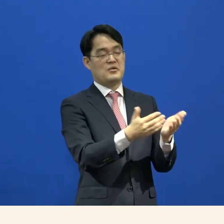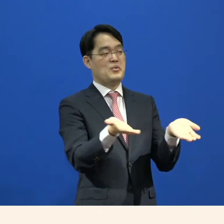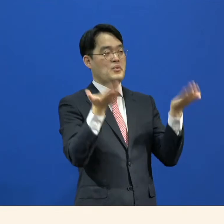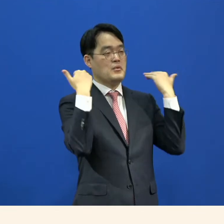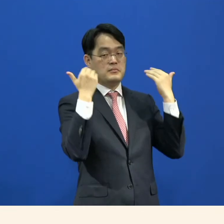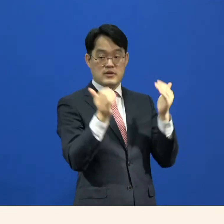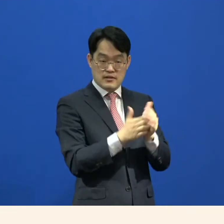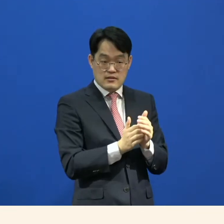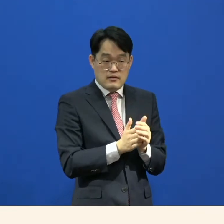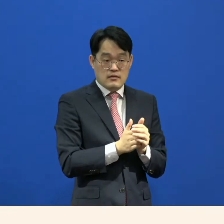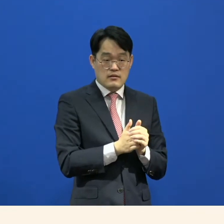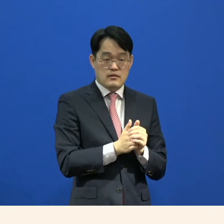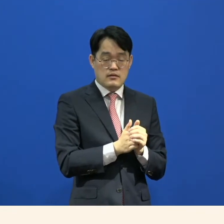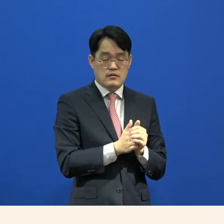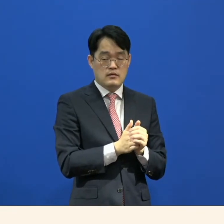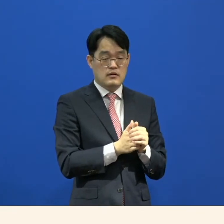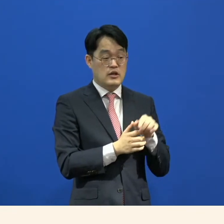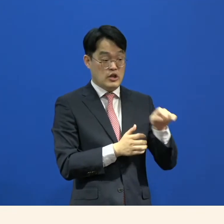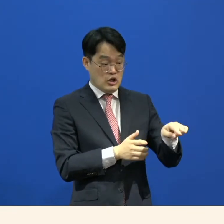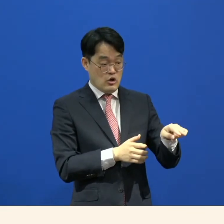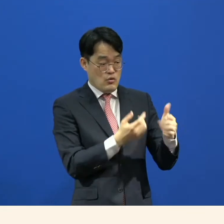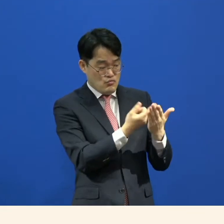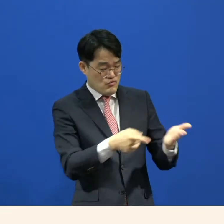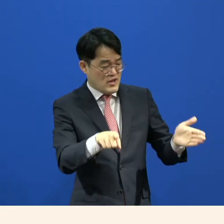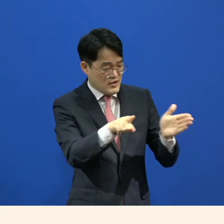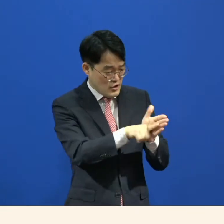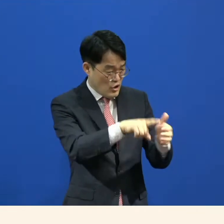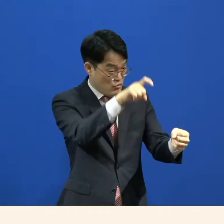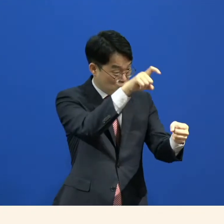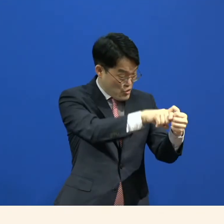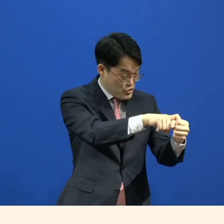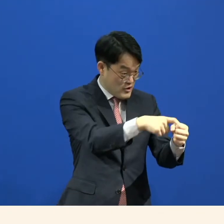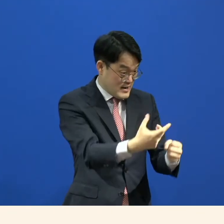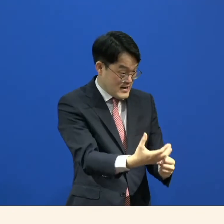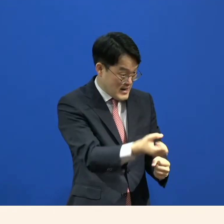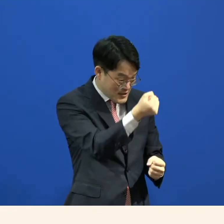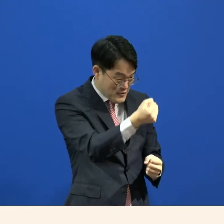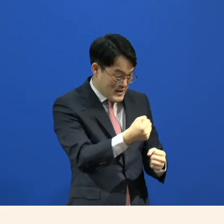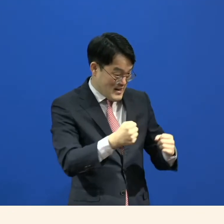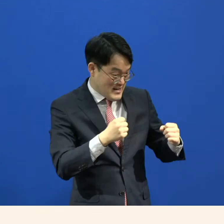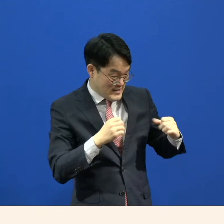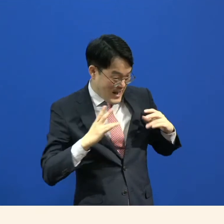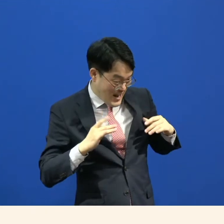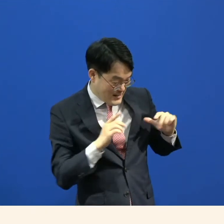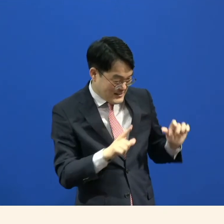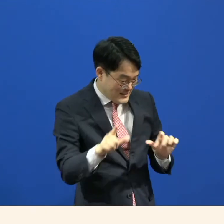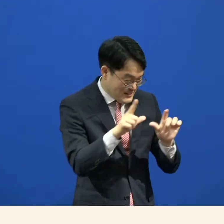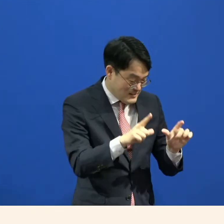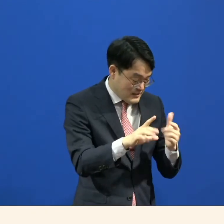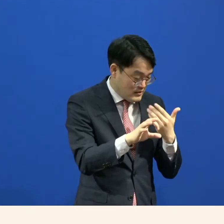그 자랑거리 잠깐인 것을 위해서 살다가 인생이 끝나면 참 허무한 것입니다.